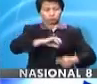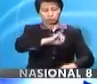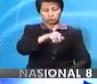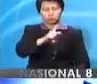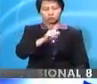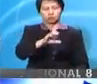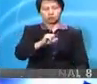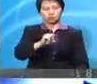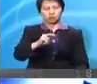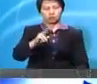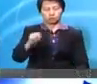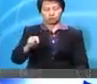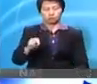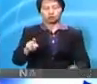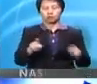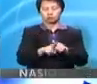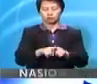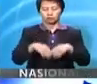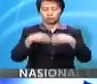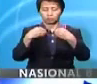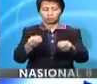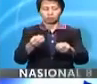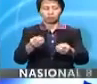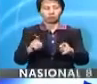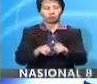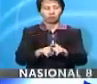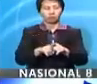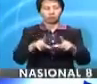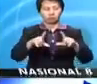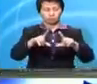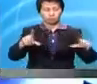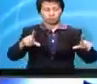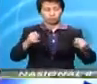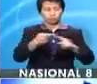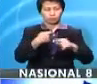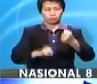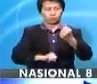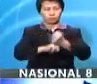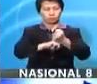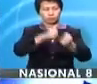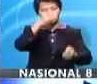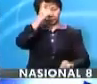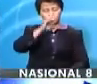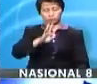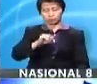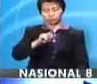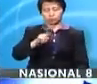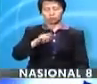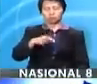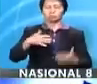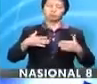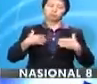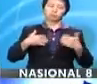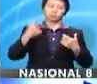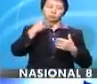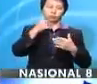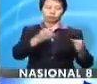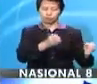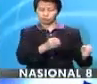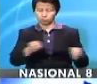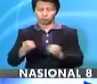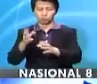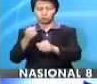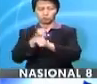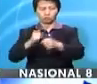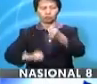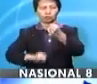Jason Chok Kahyang. Turut langsung penyampaian replika cek daripada penaja, Datuk Muhammad Fauzi turut gembira kerana penganjuran kali ini